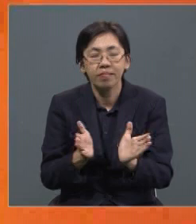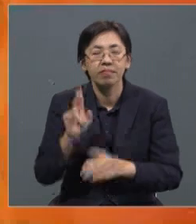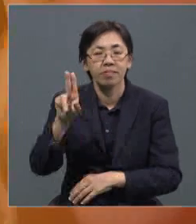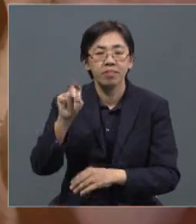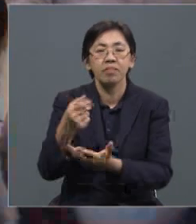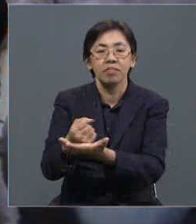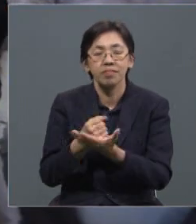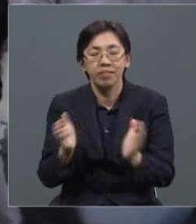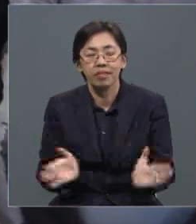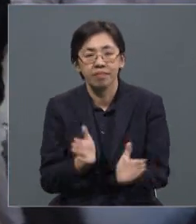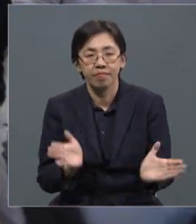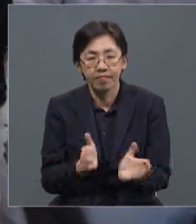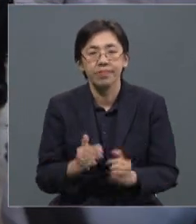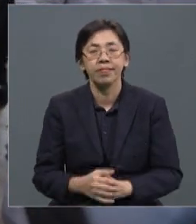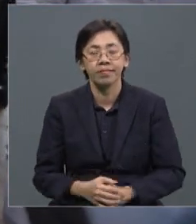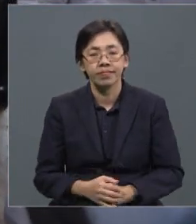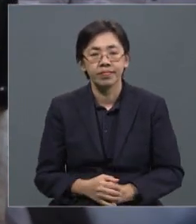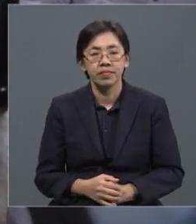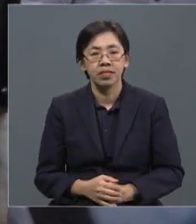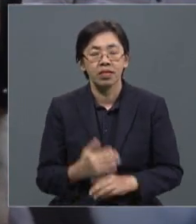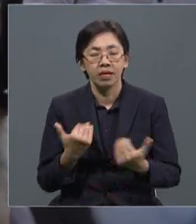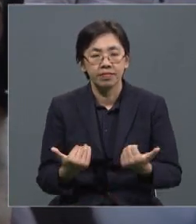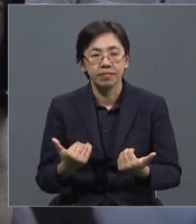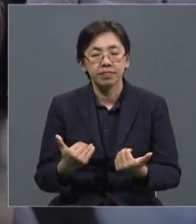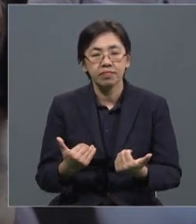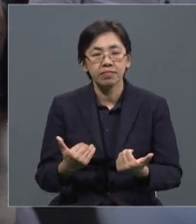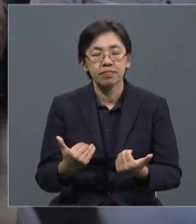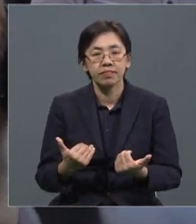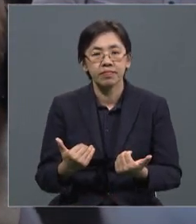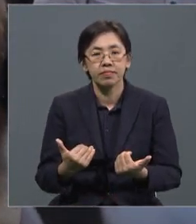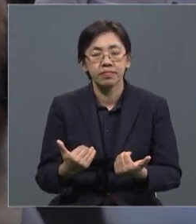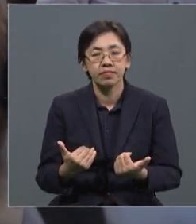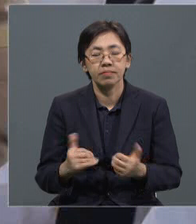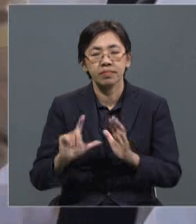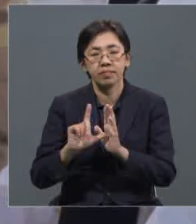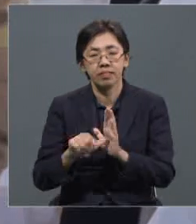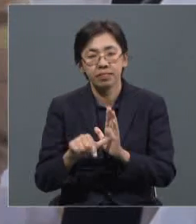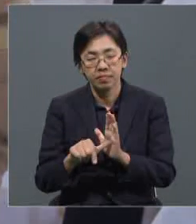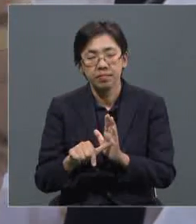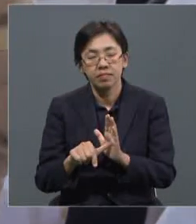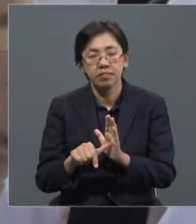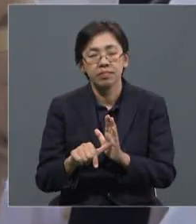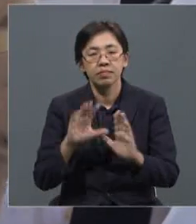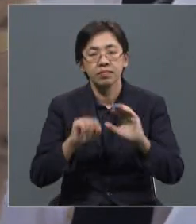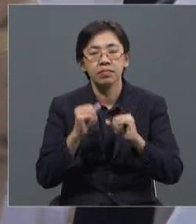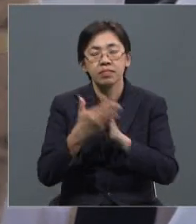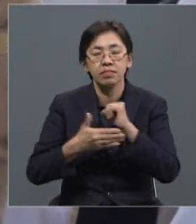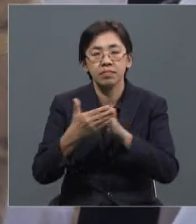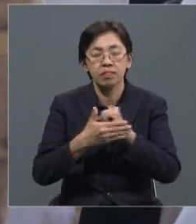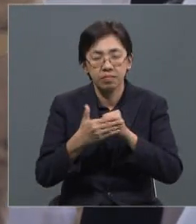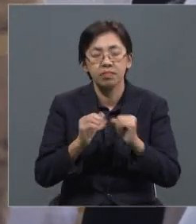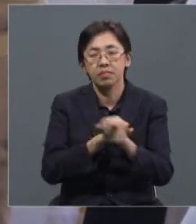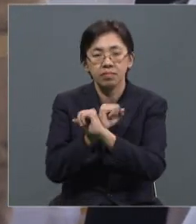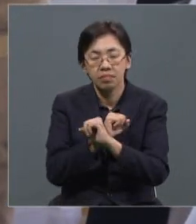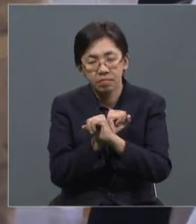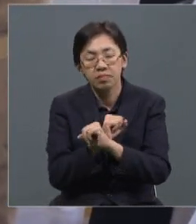UN ล่าสุดพลตำรวจโทพานุรัตน์หลักบุญเลขาธิการสำนักงานป้องกันและปราบปรามยาเสพติดนาย